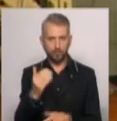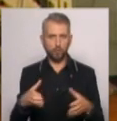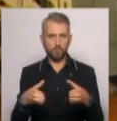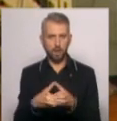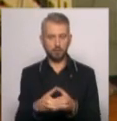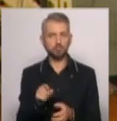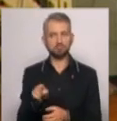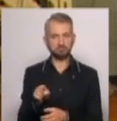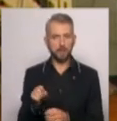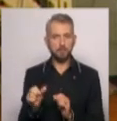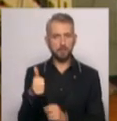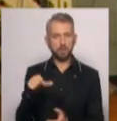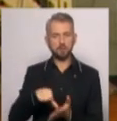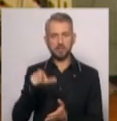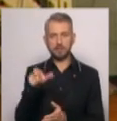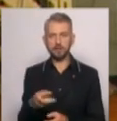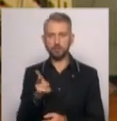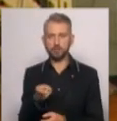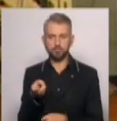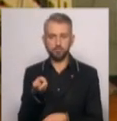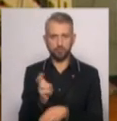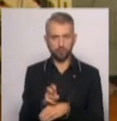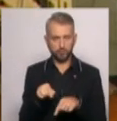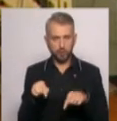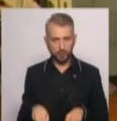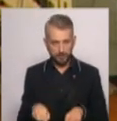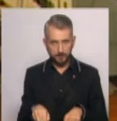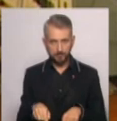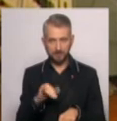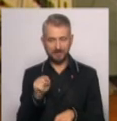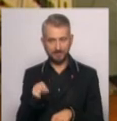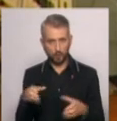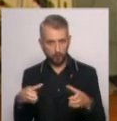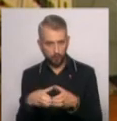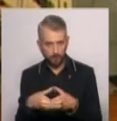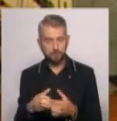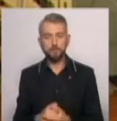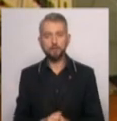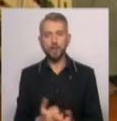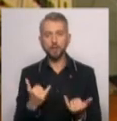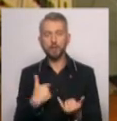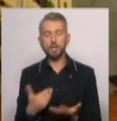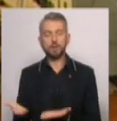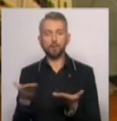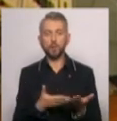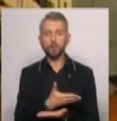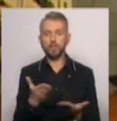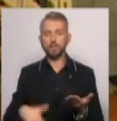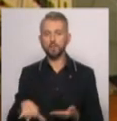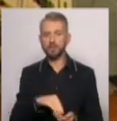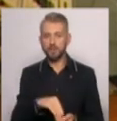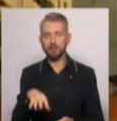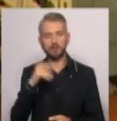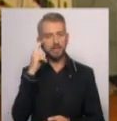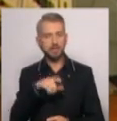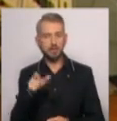цієї депутатської групи, який з'явився саме в депутатській приймальні, саме в цій студії. Тому сьогодні я запрошую вас всіх, всіх киян,